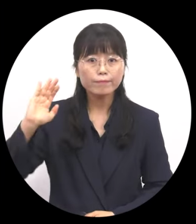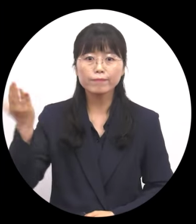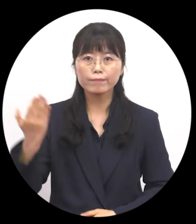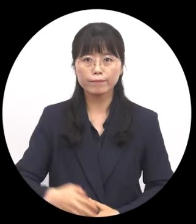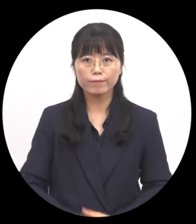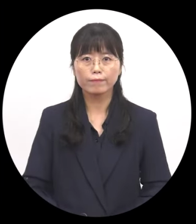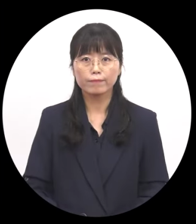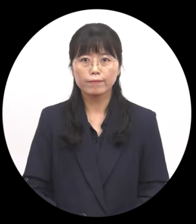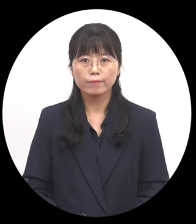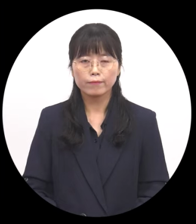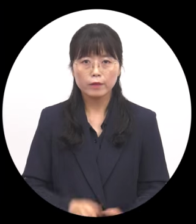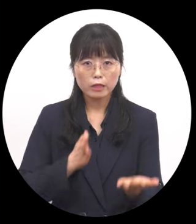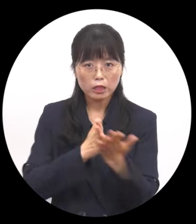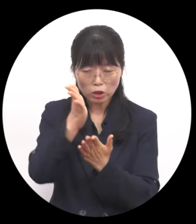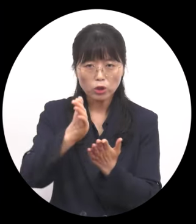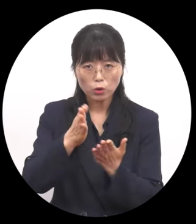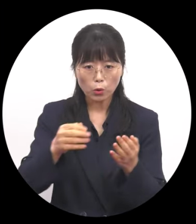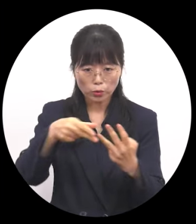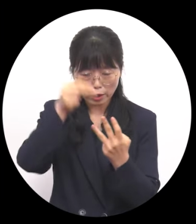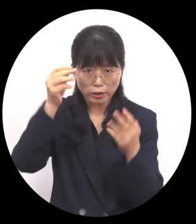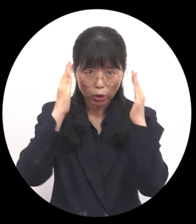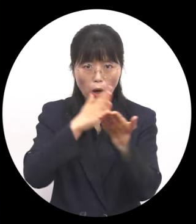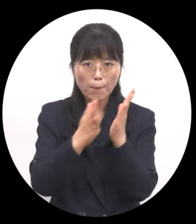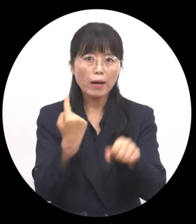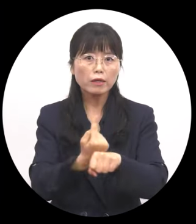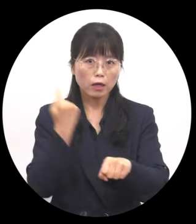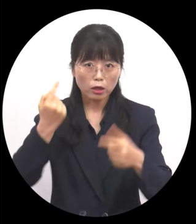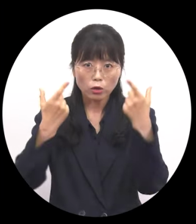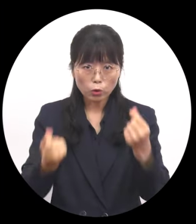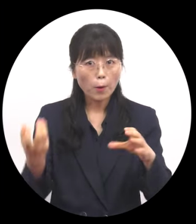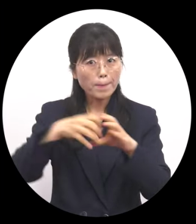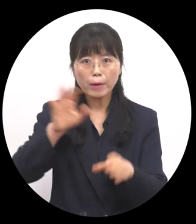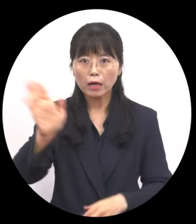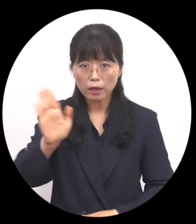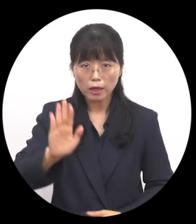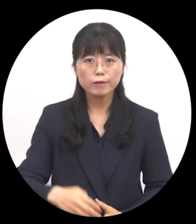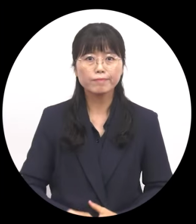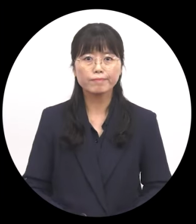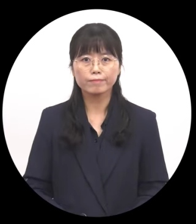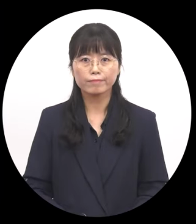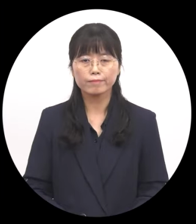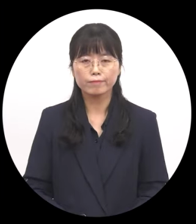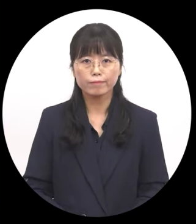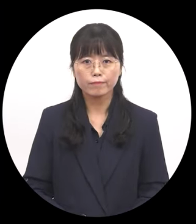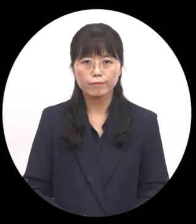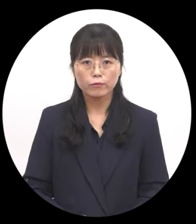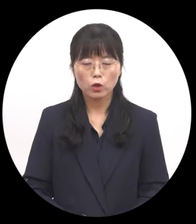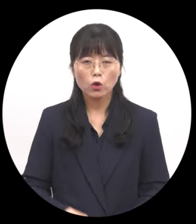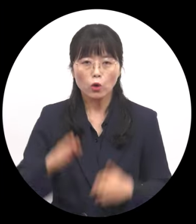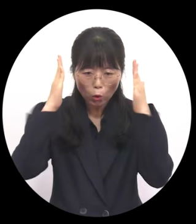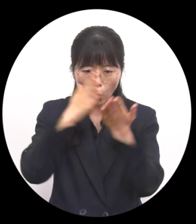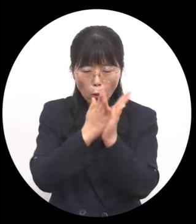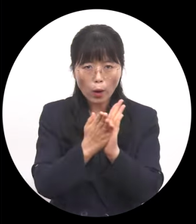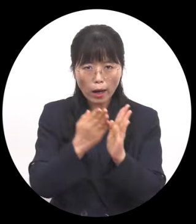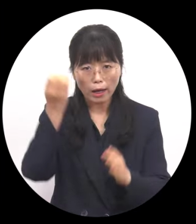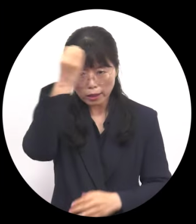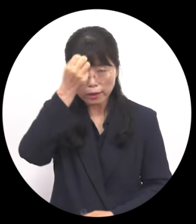되겠습니다. 진로 선택 과목은 전년도와 동일하게 반영하지 않고요. 교과는